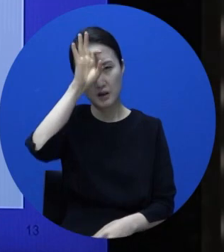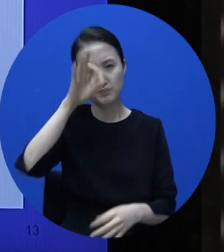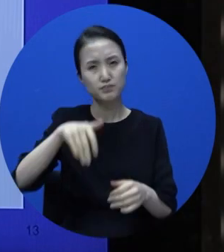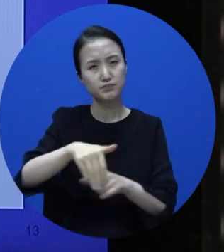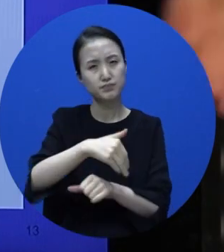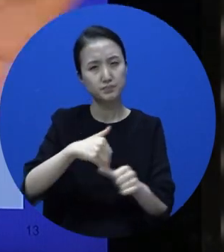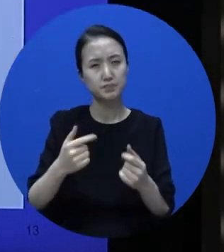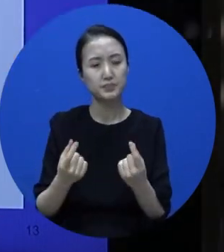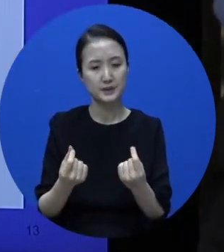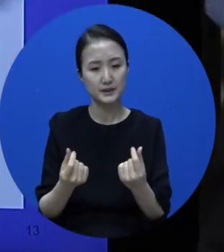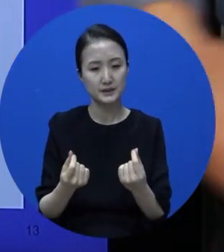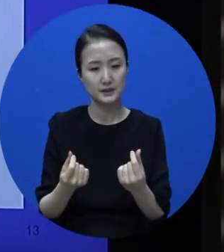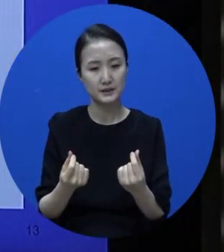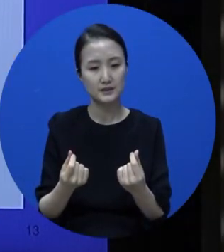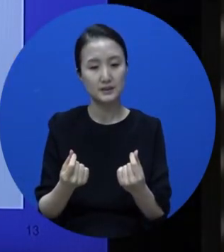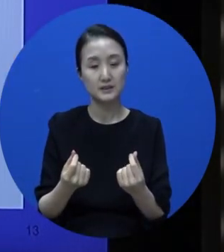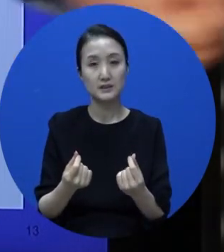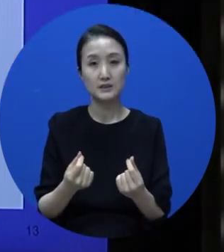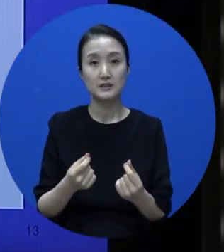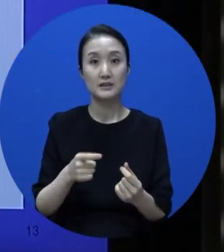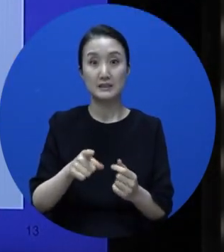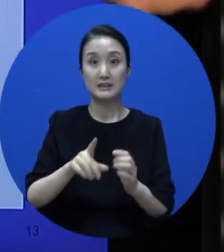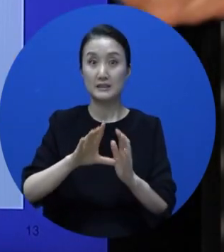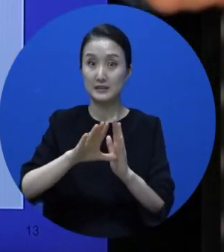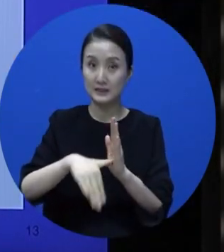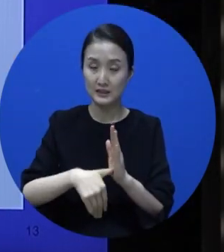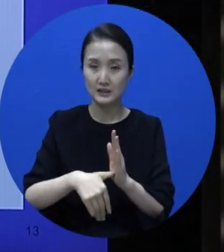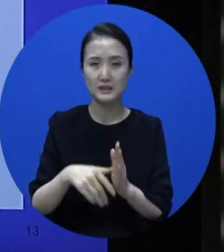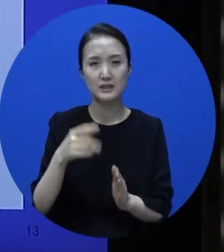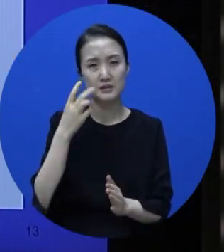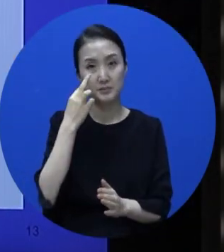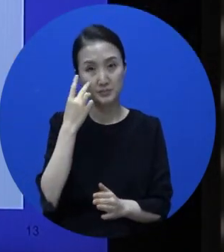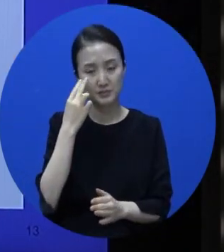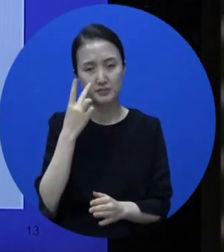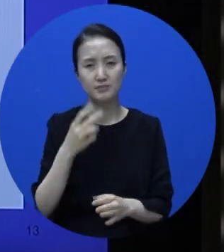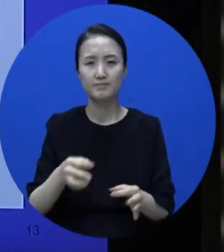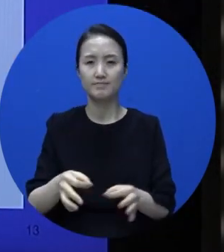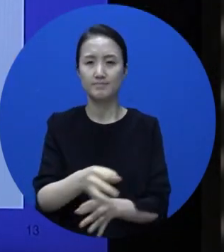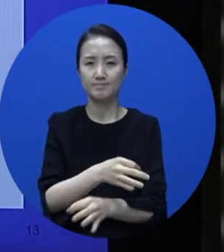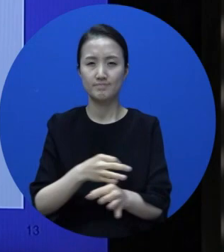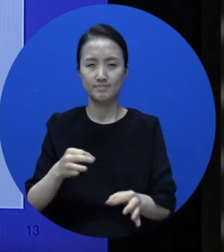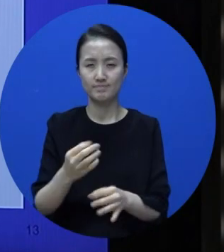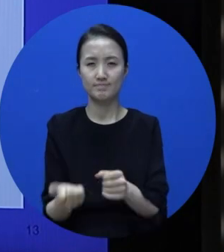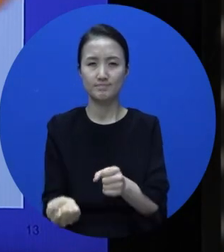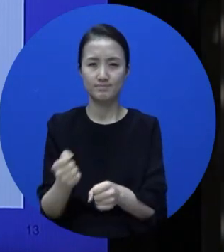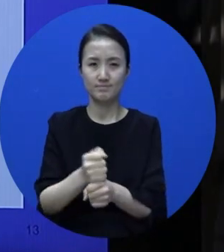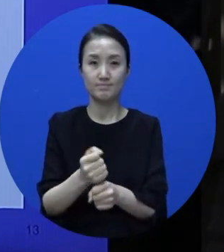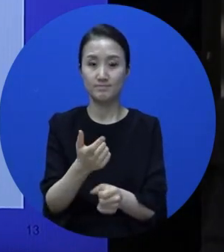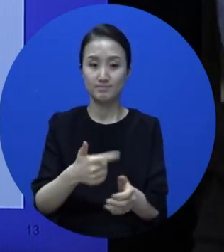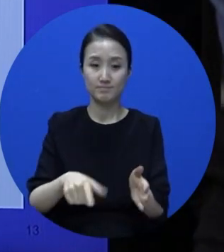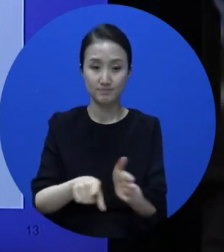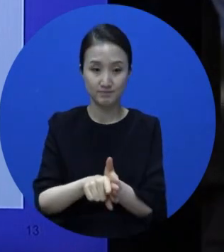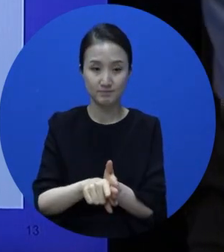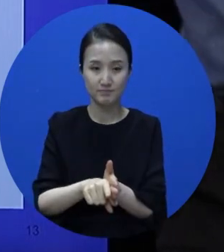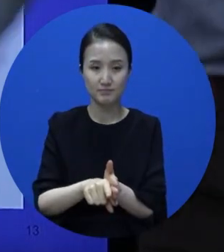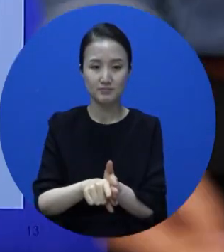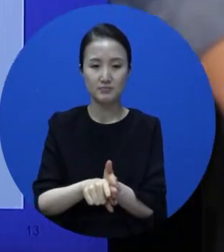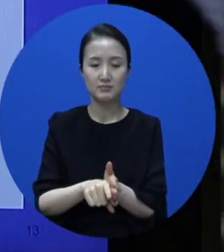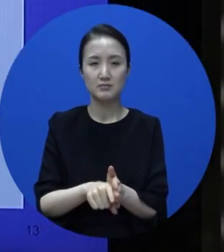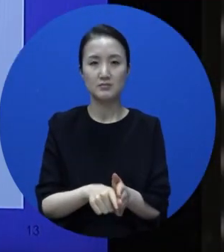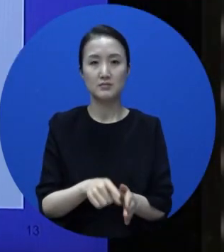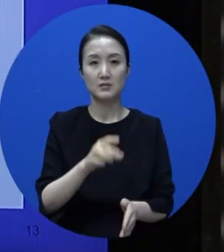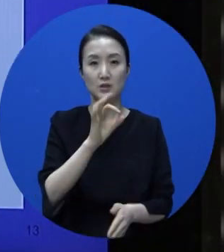모습이에요 그 때 미국이 경기를 이제 부양 시키기 위해서 기준금리를 어떻게 합니까 엄청나게 이